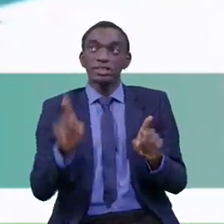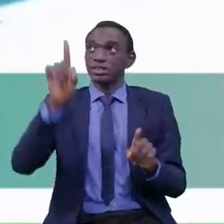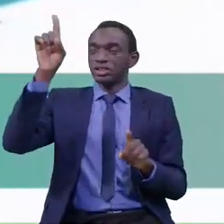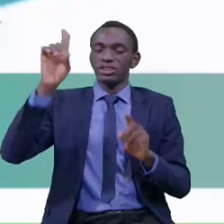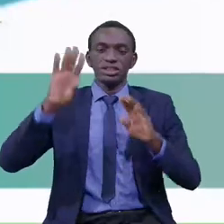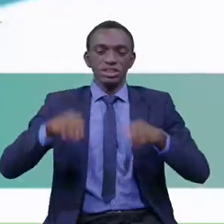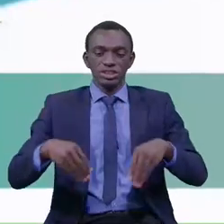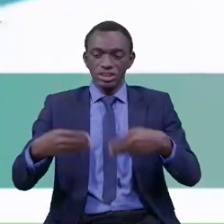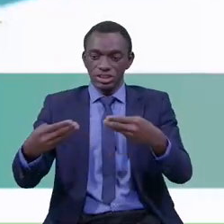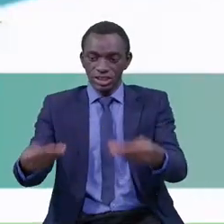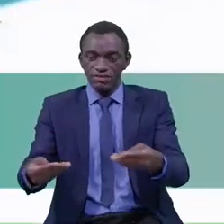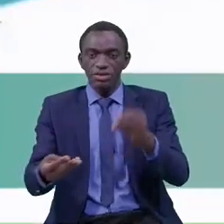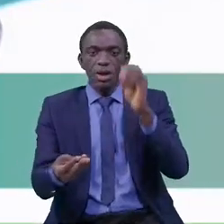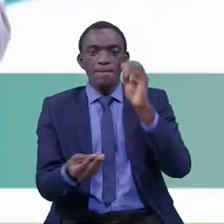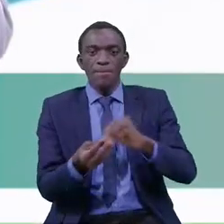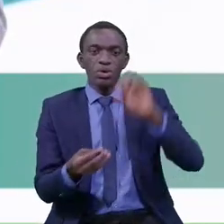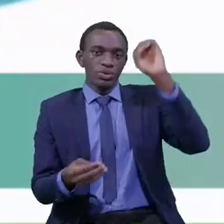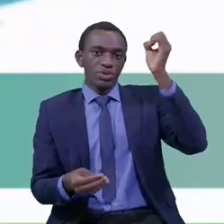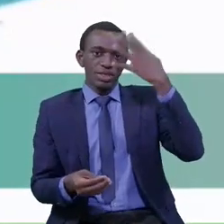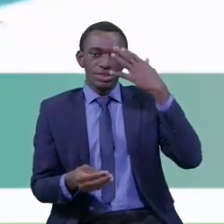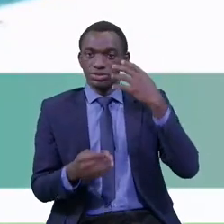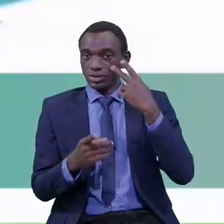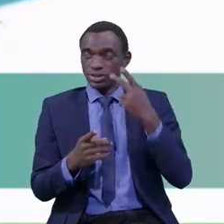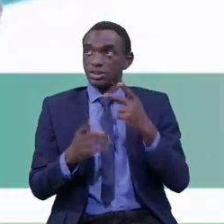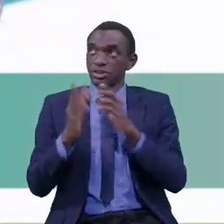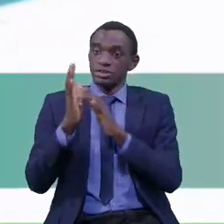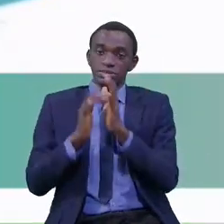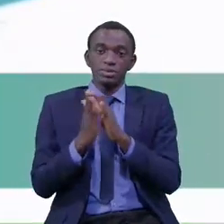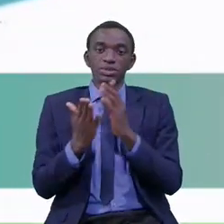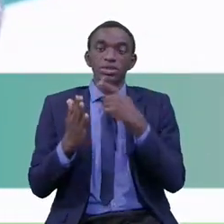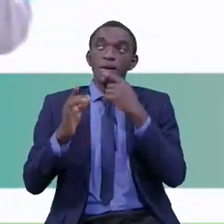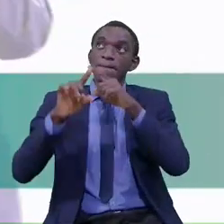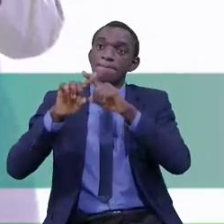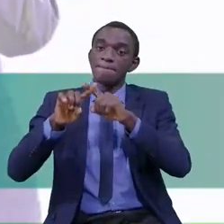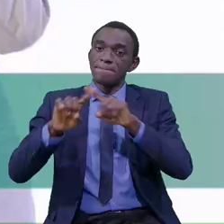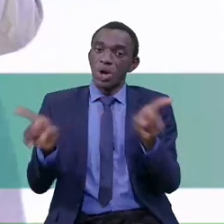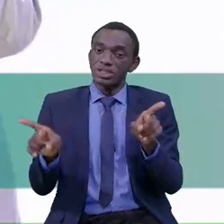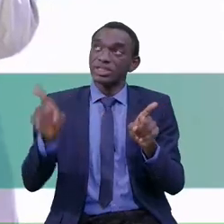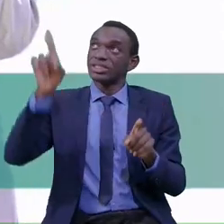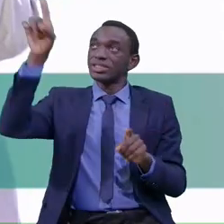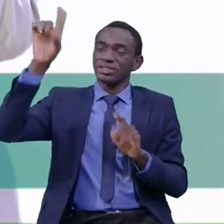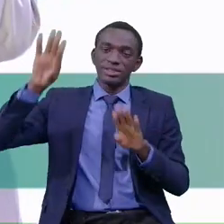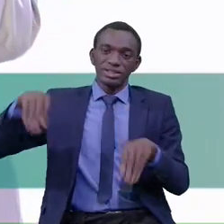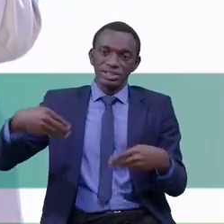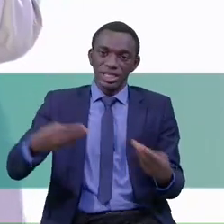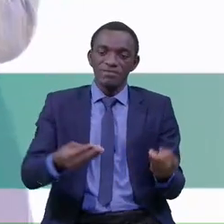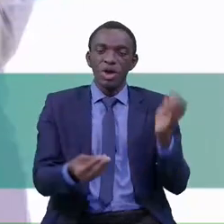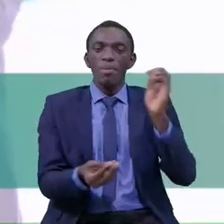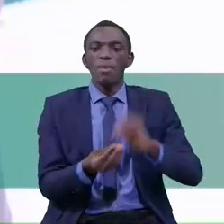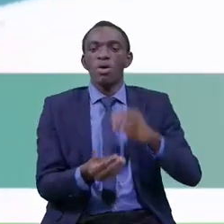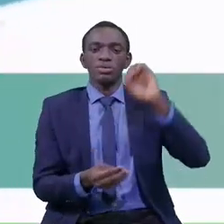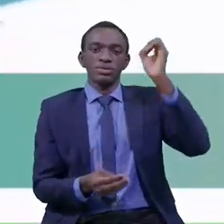Il donne plus de grâce. Il donne plus de grâce. Quand vous regardez ce mot